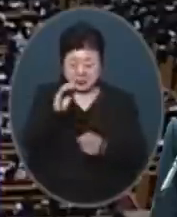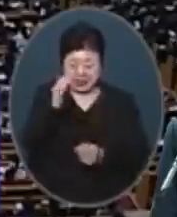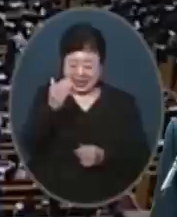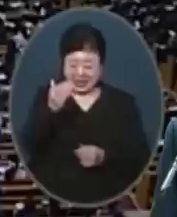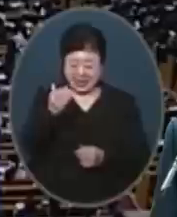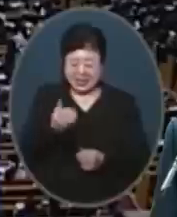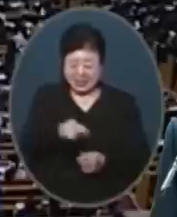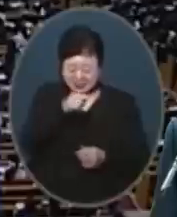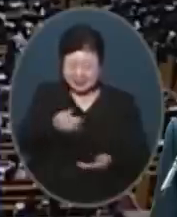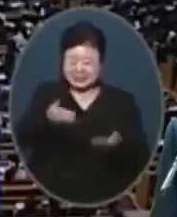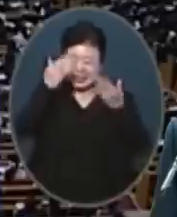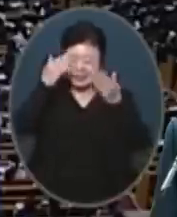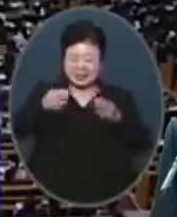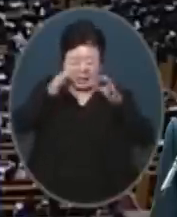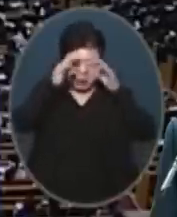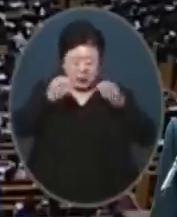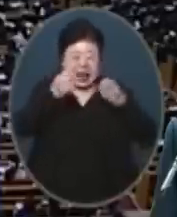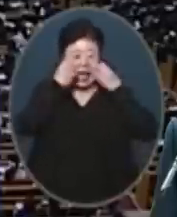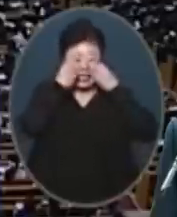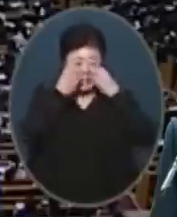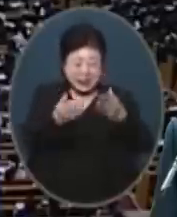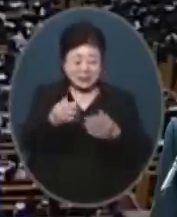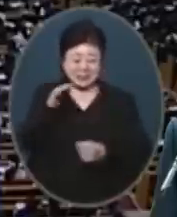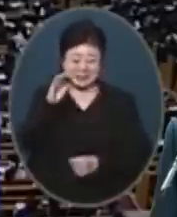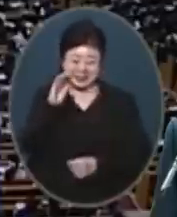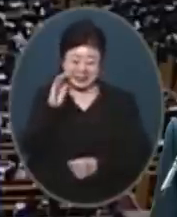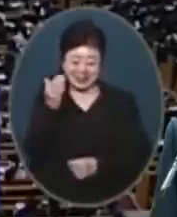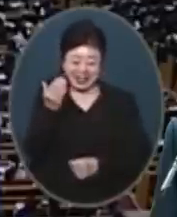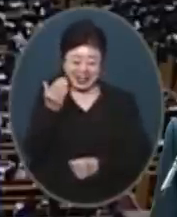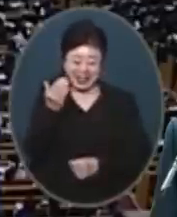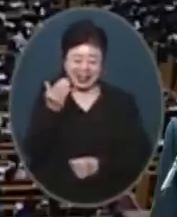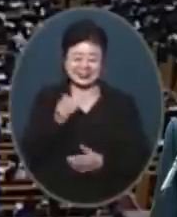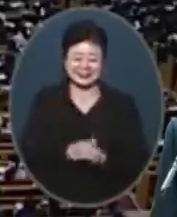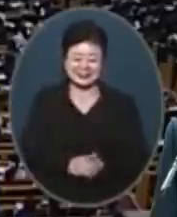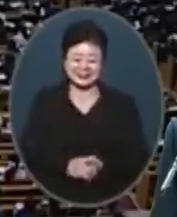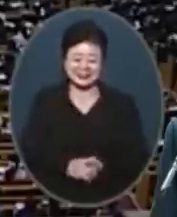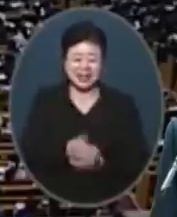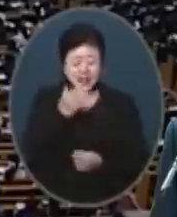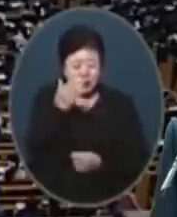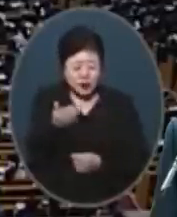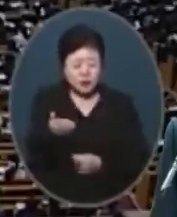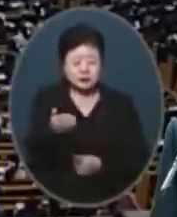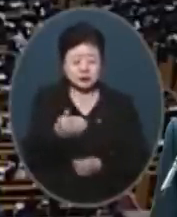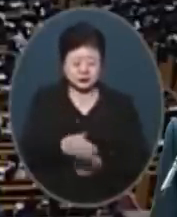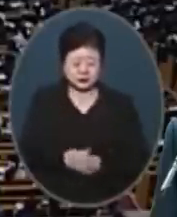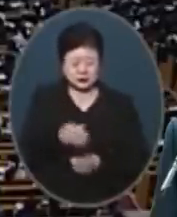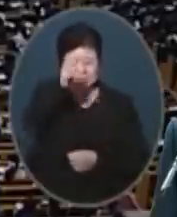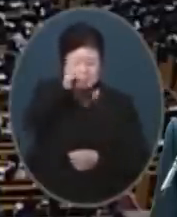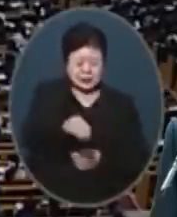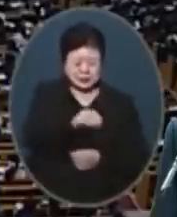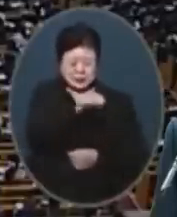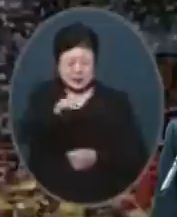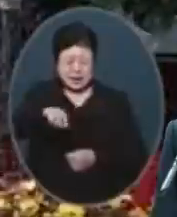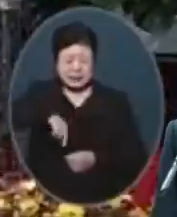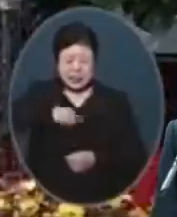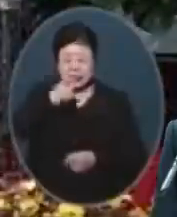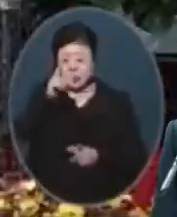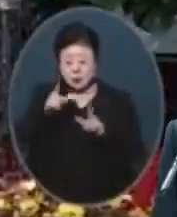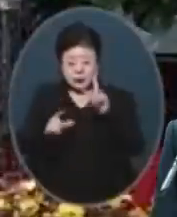피조물들이라 이전 것은 지나갔으니 보라 새것이 되었노라. 여러분은 모두 다 십자가의